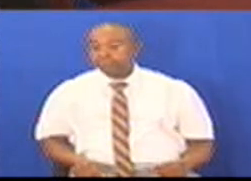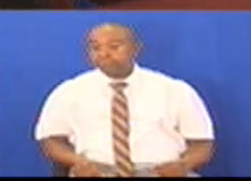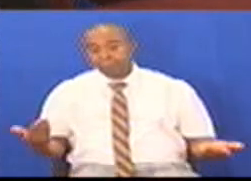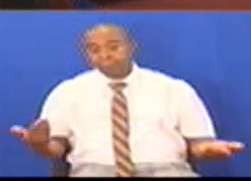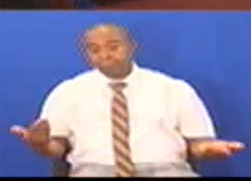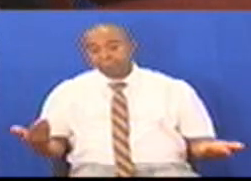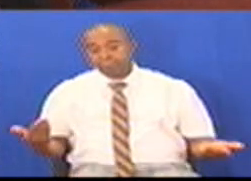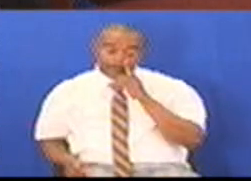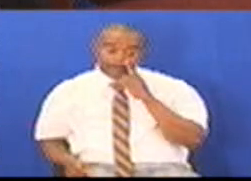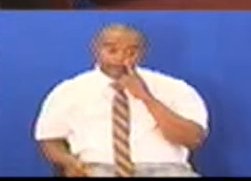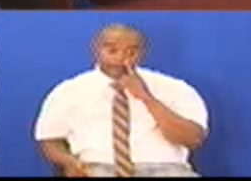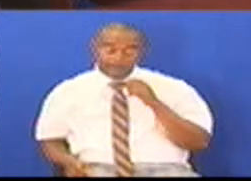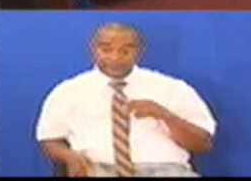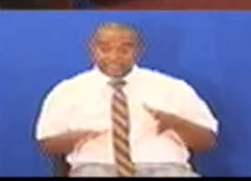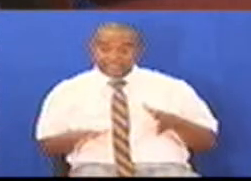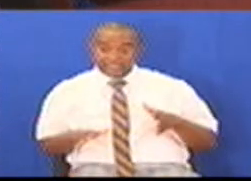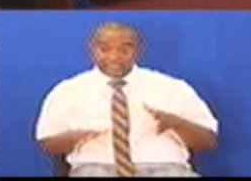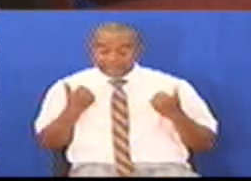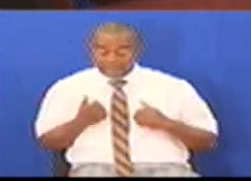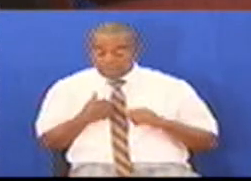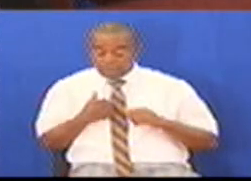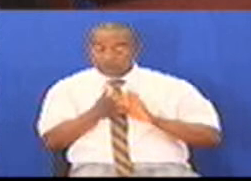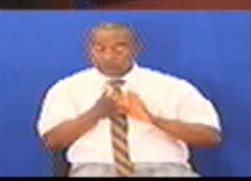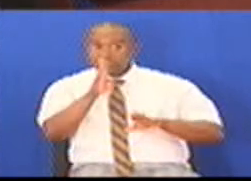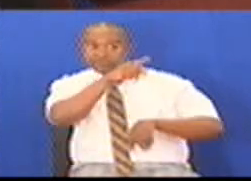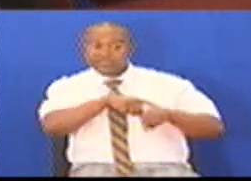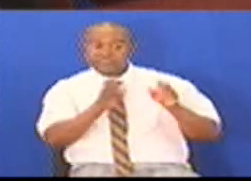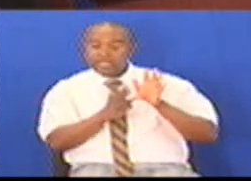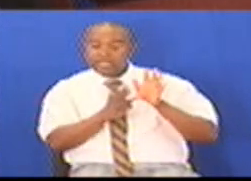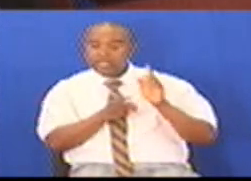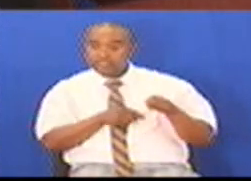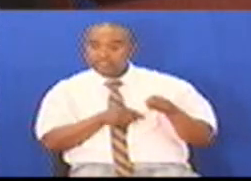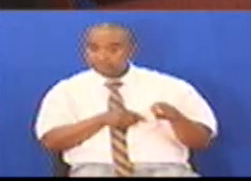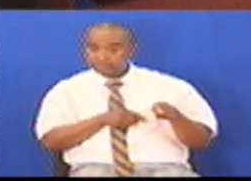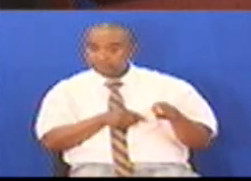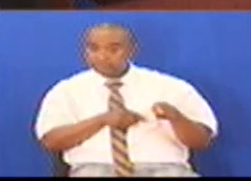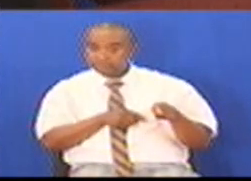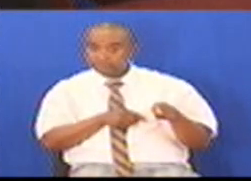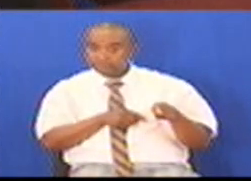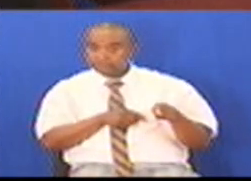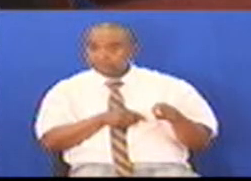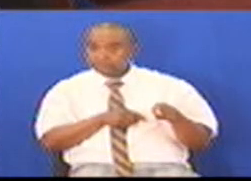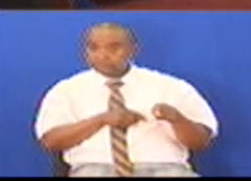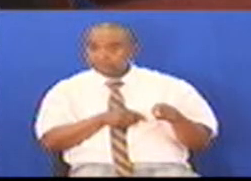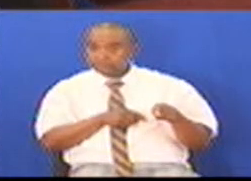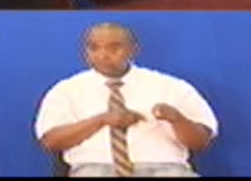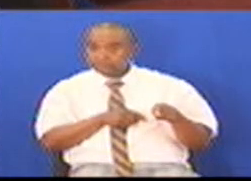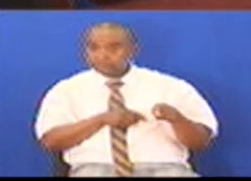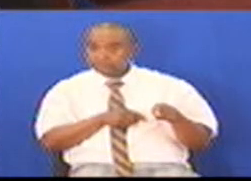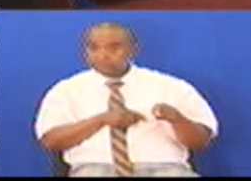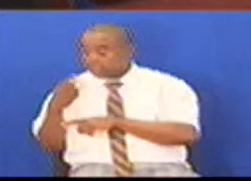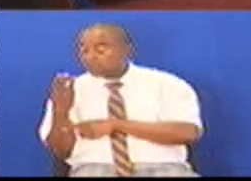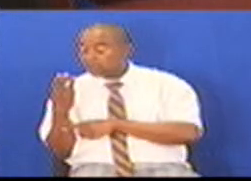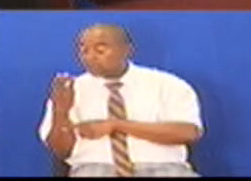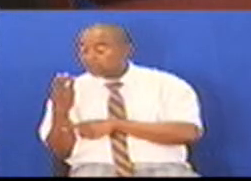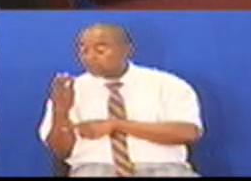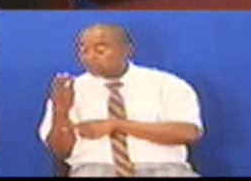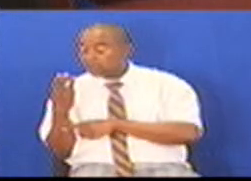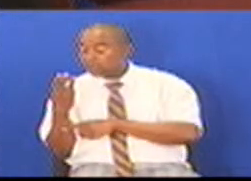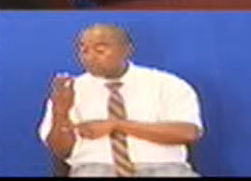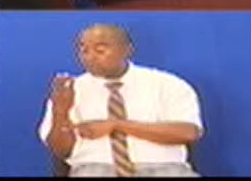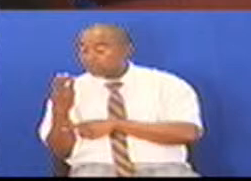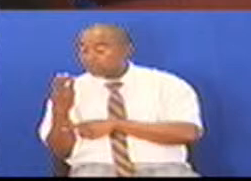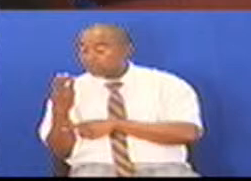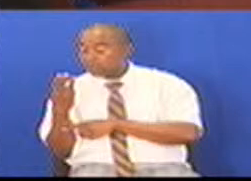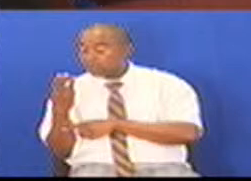mtaona zoezi letu lile la kuanza saa 8 mchana na zoezi lile la kuanza saa 3 asubuhi.